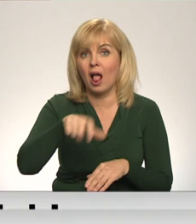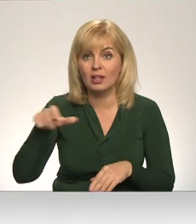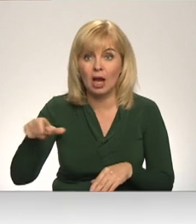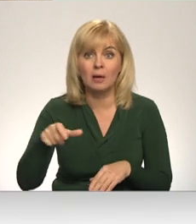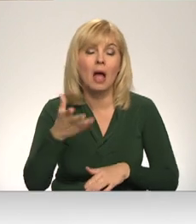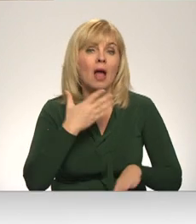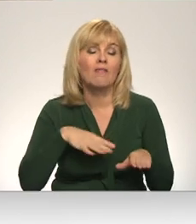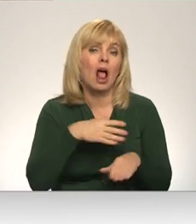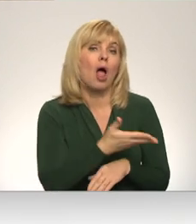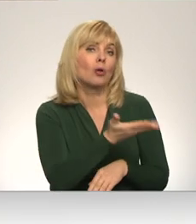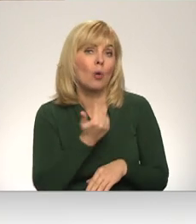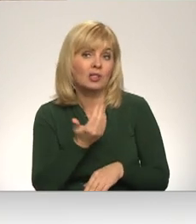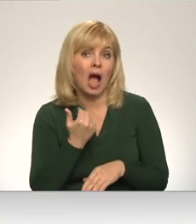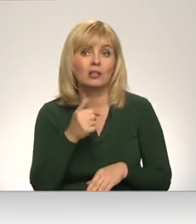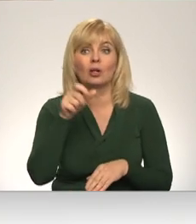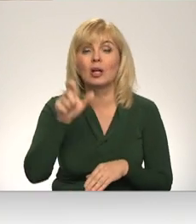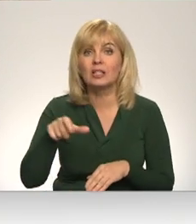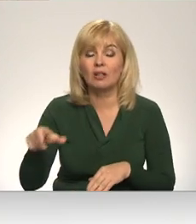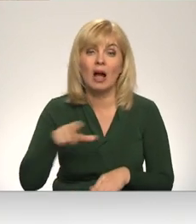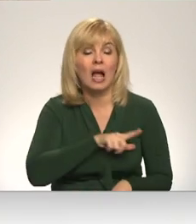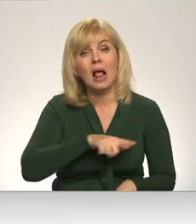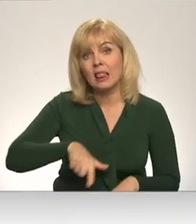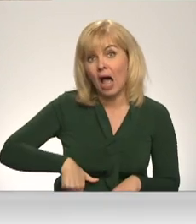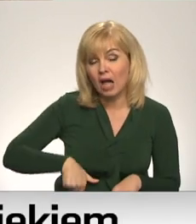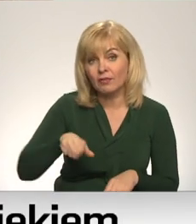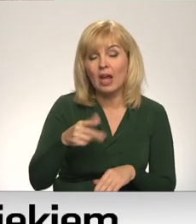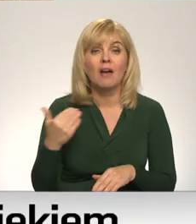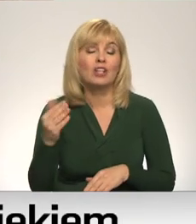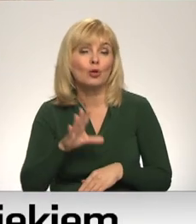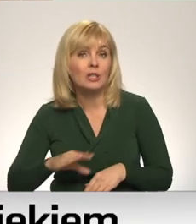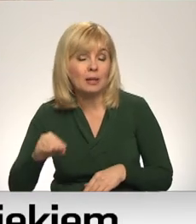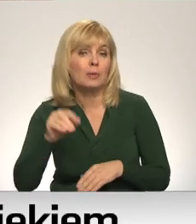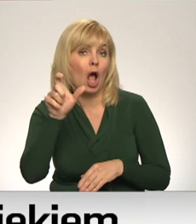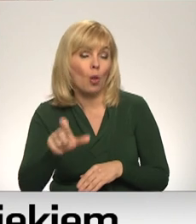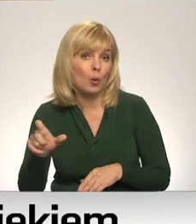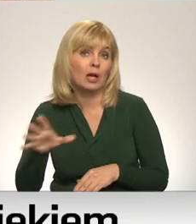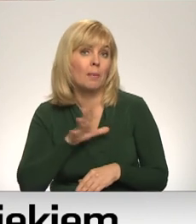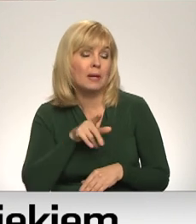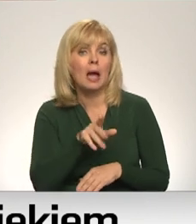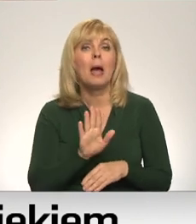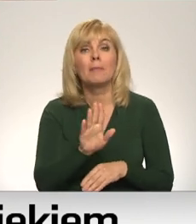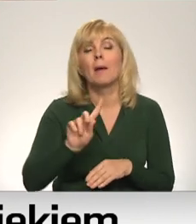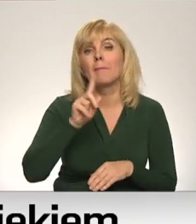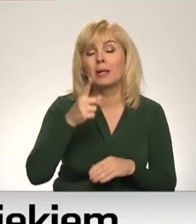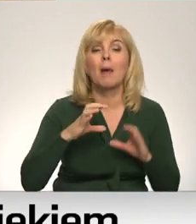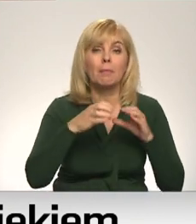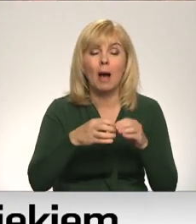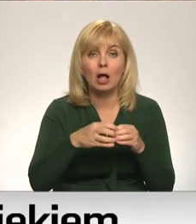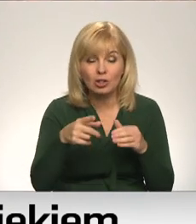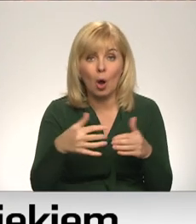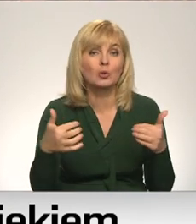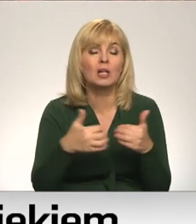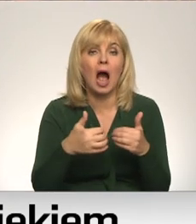aicināt cilvēkus Latvijā, kuru ģimenes locekļi ir bijušie Pirmā pasaules kara dalībnieki,